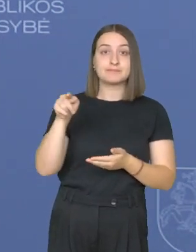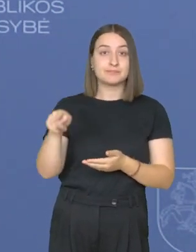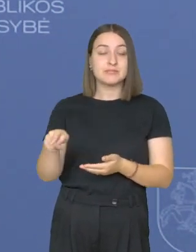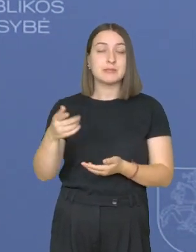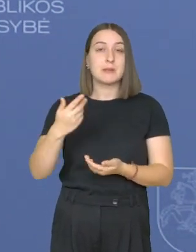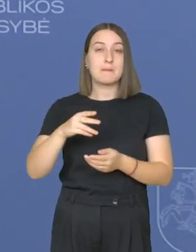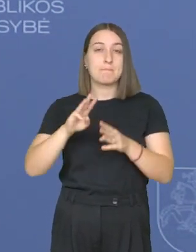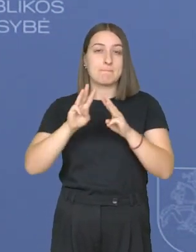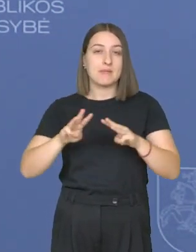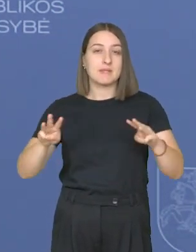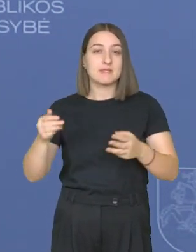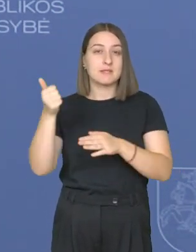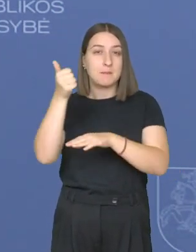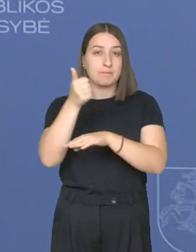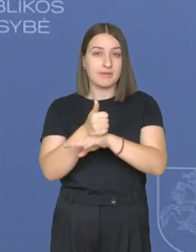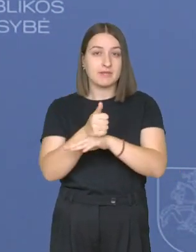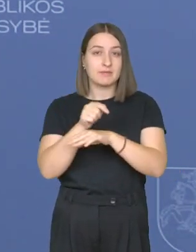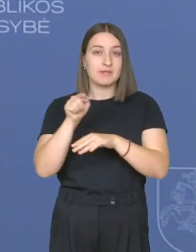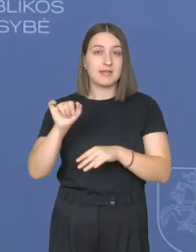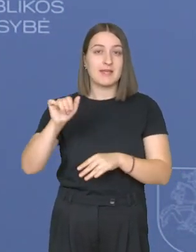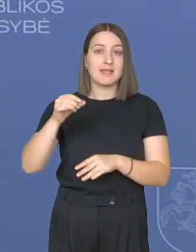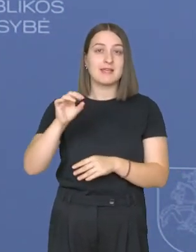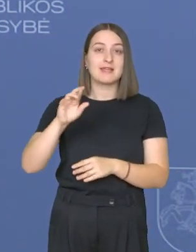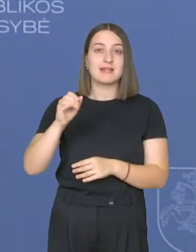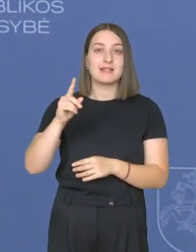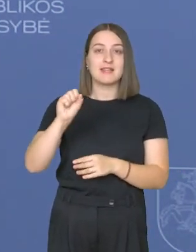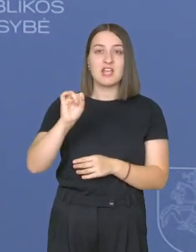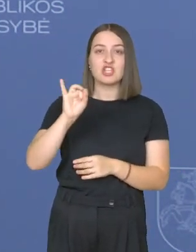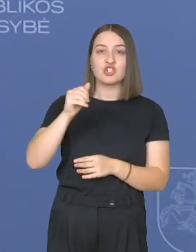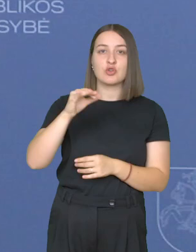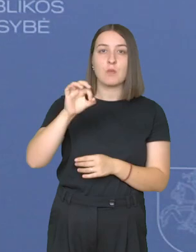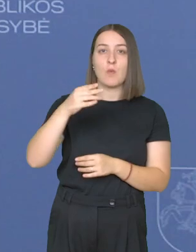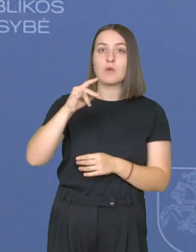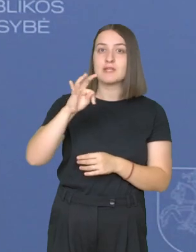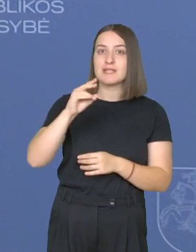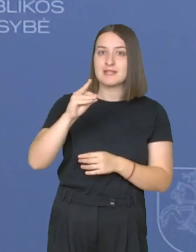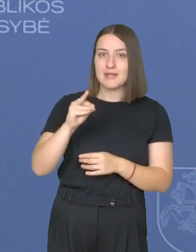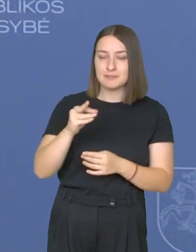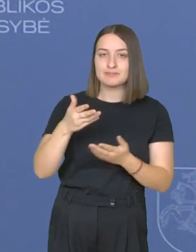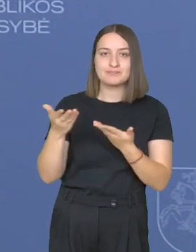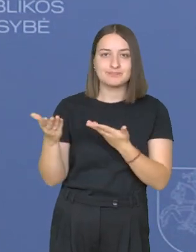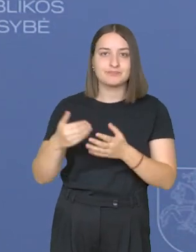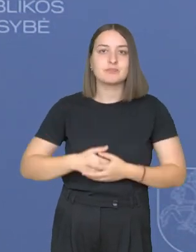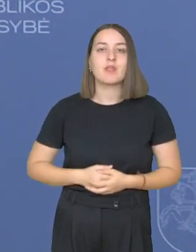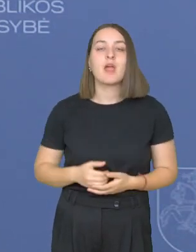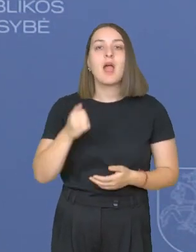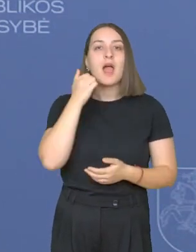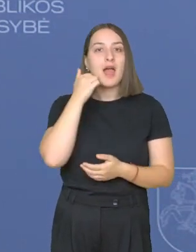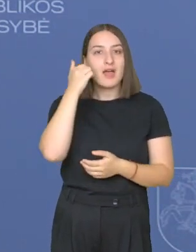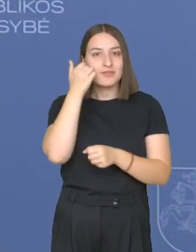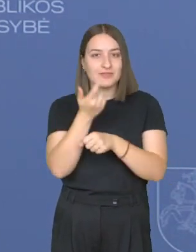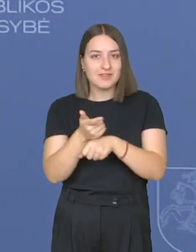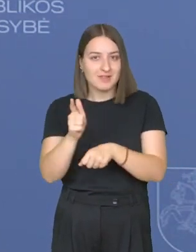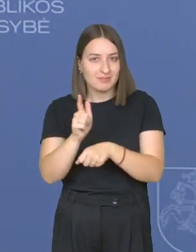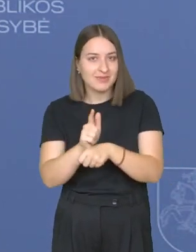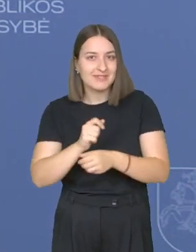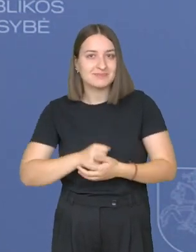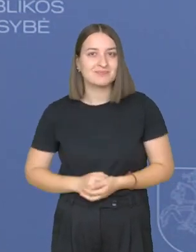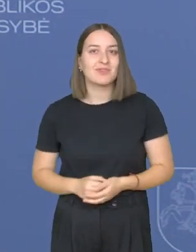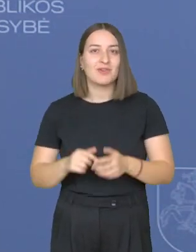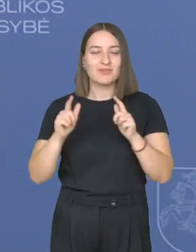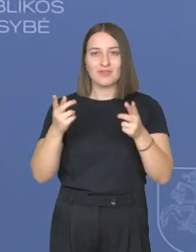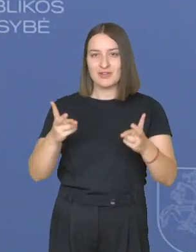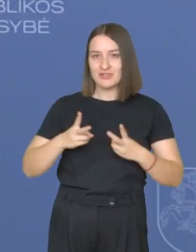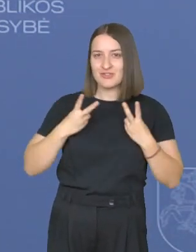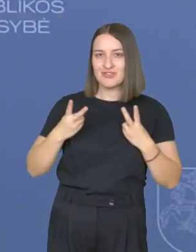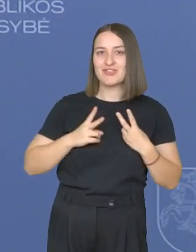šimonytę ačiū labai tai man labai malonu pasveikinti gerbiamą viceprezidentą atvykusį čia